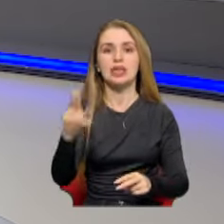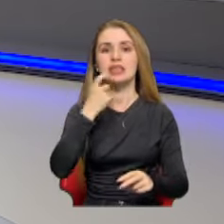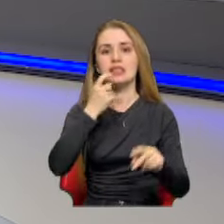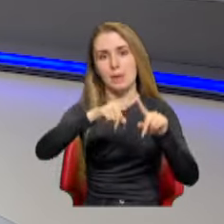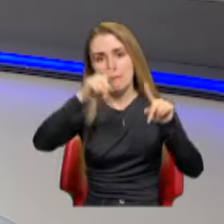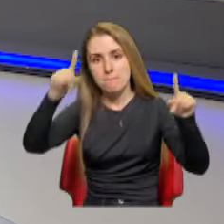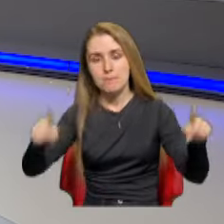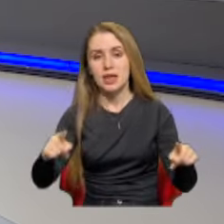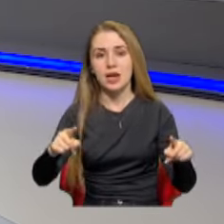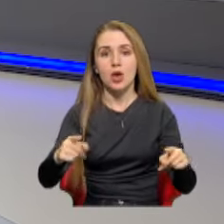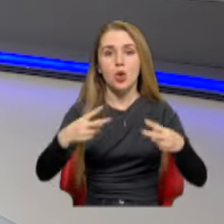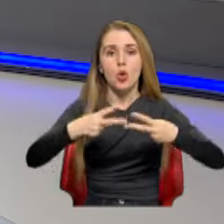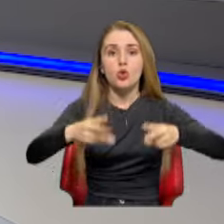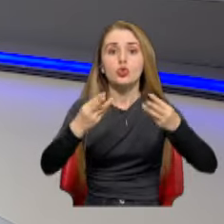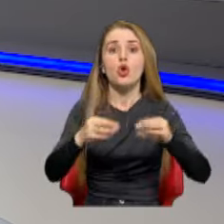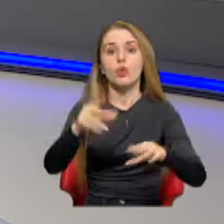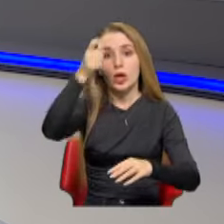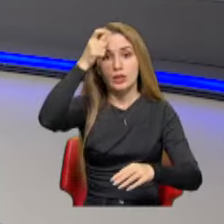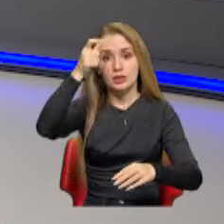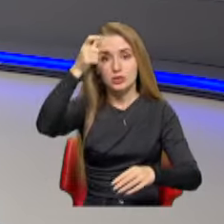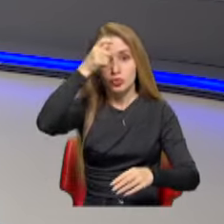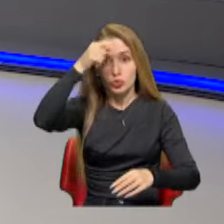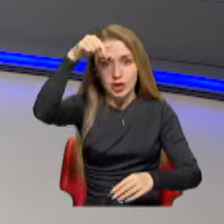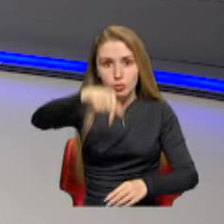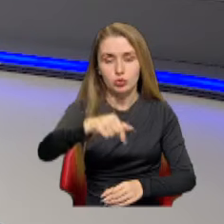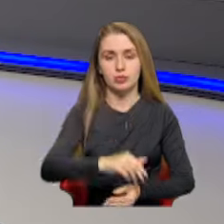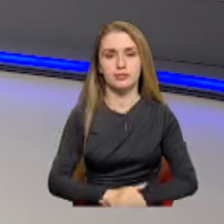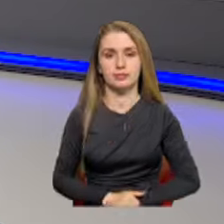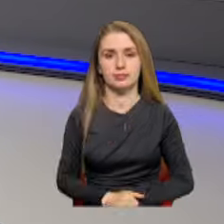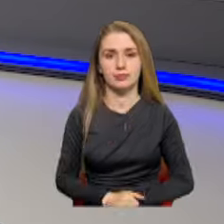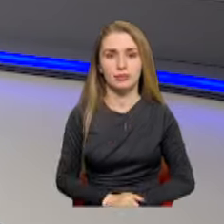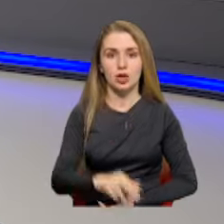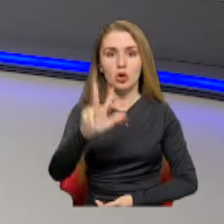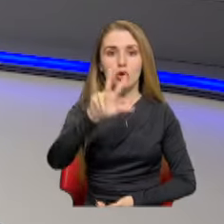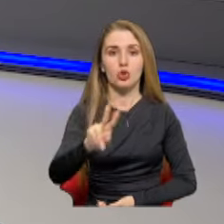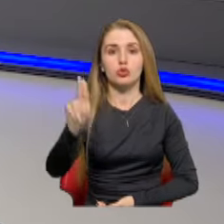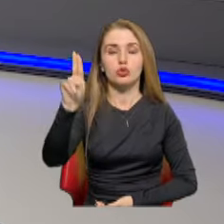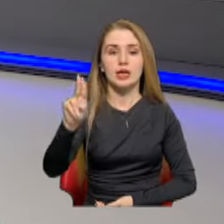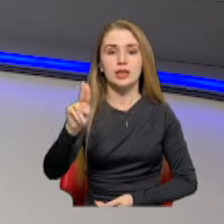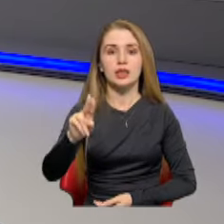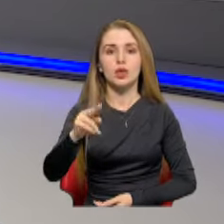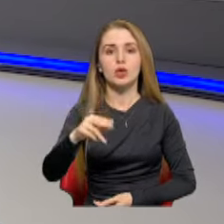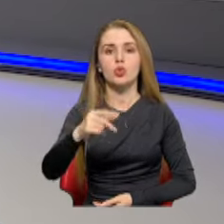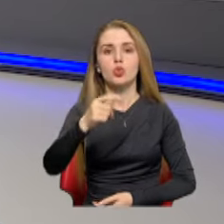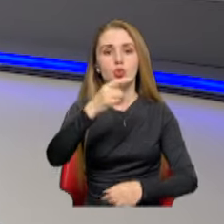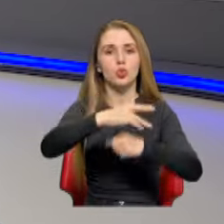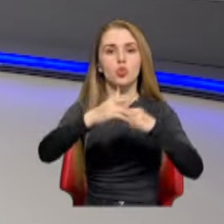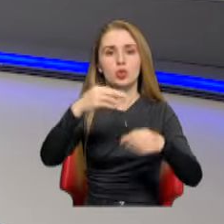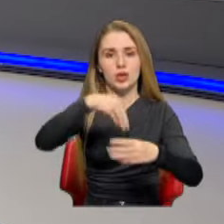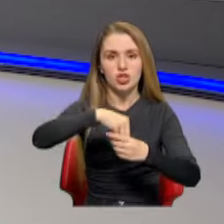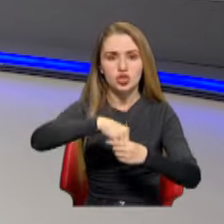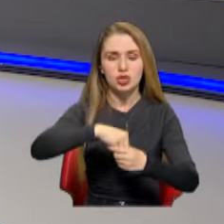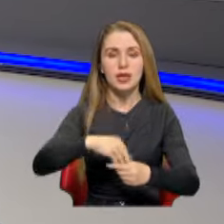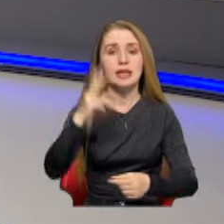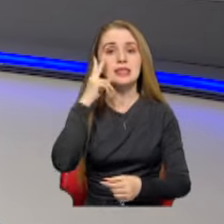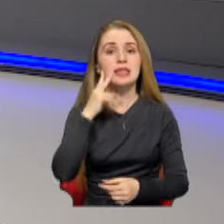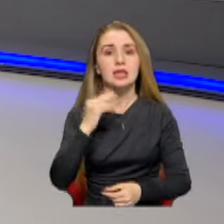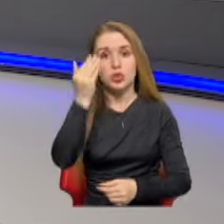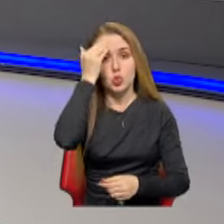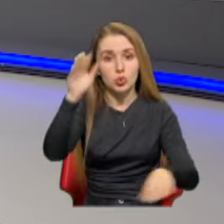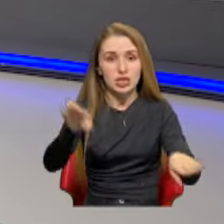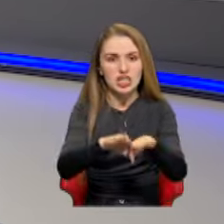yana özgür olmayan ülkeler arasında Türkiye. 37 OECD ülkesi arasında bakın zengin